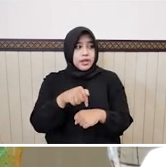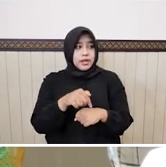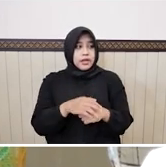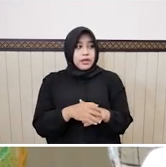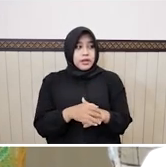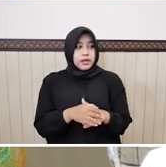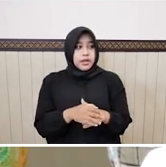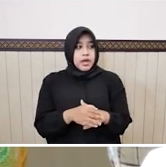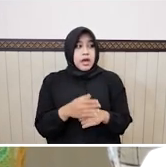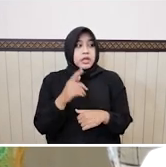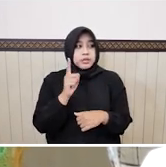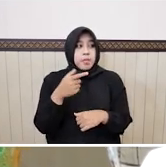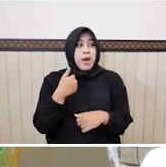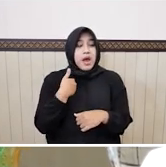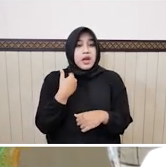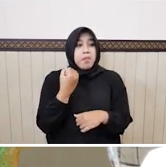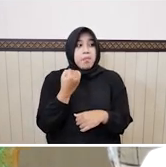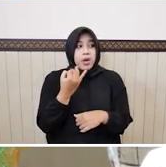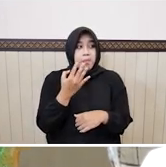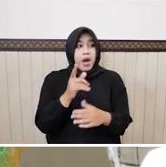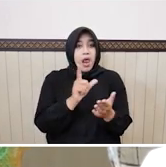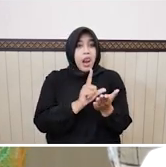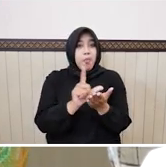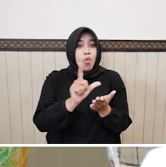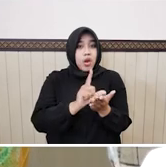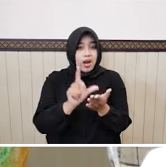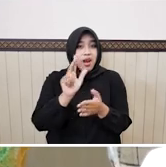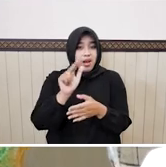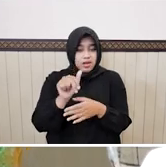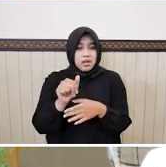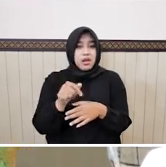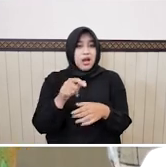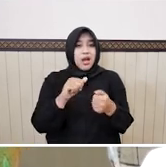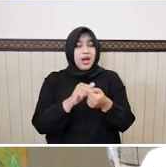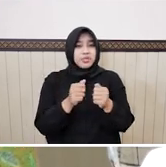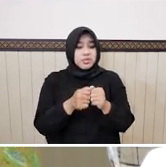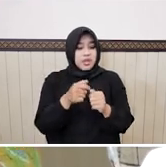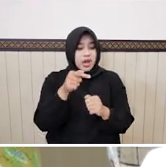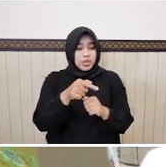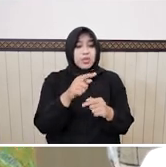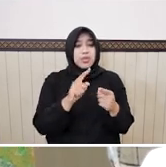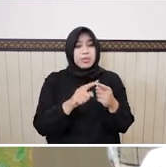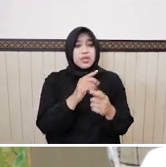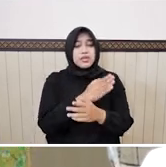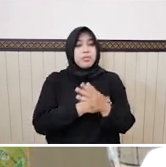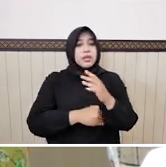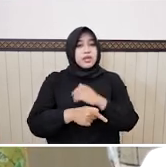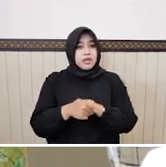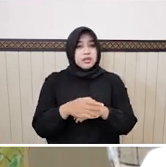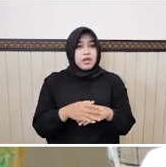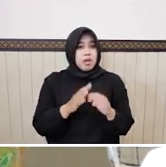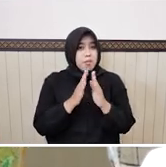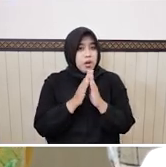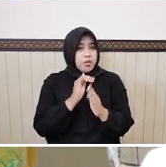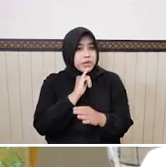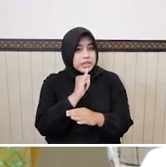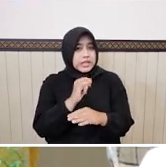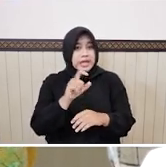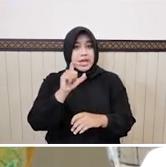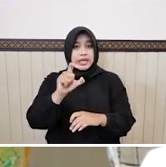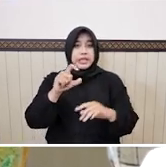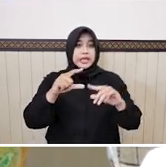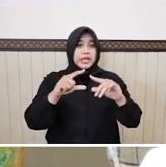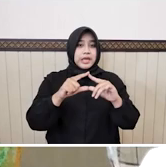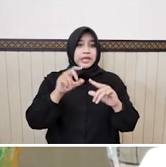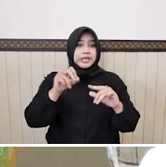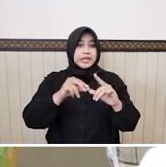laporan yang korbannya adalah penyandang disabilitas mungkin kalau n Sewu kalau terkait cacat fisik